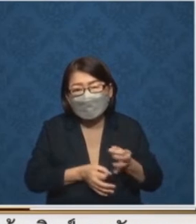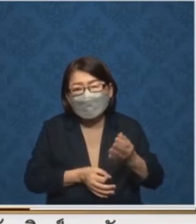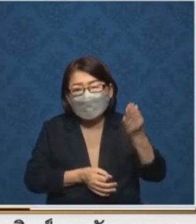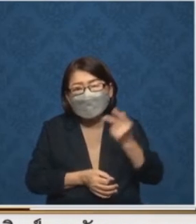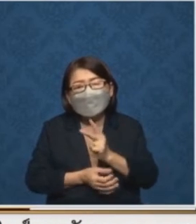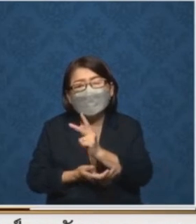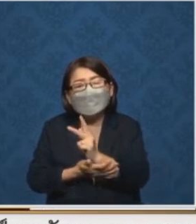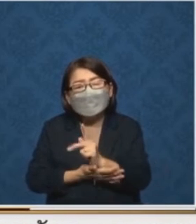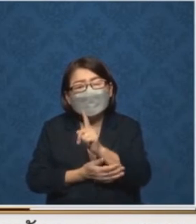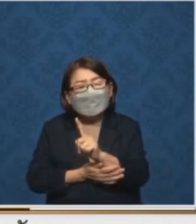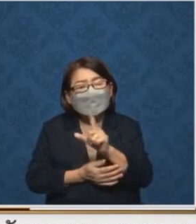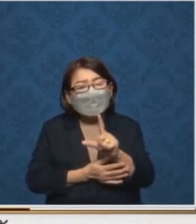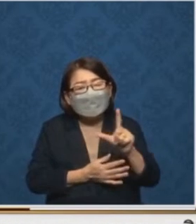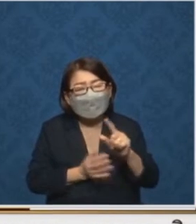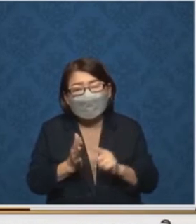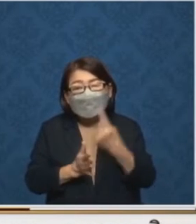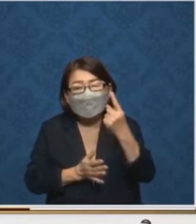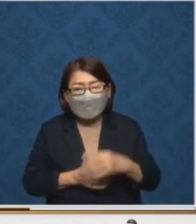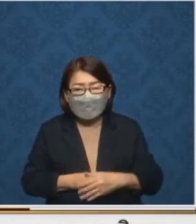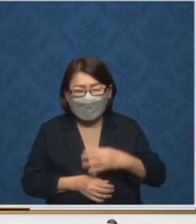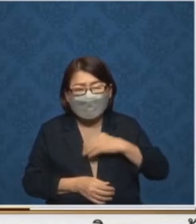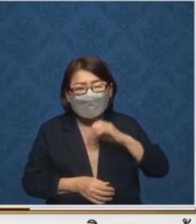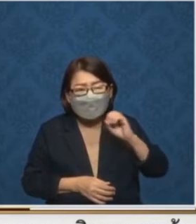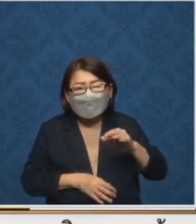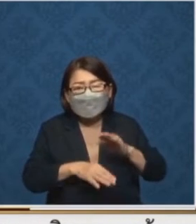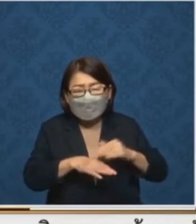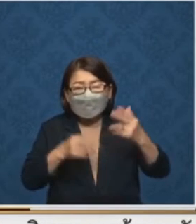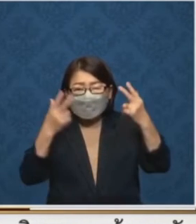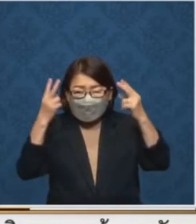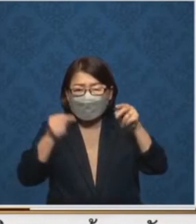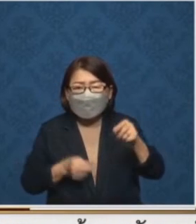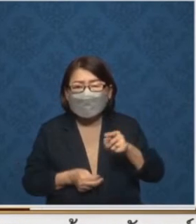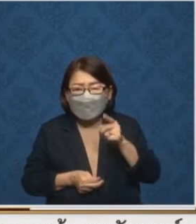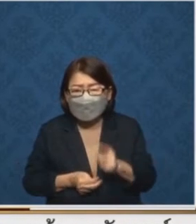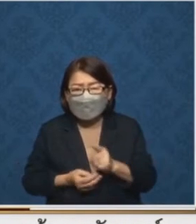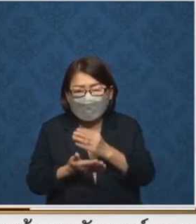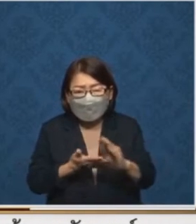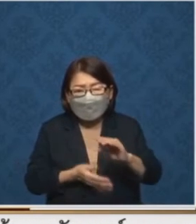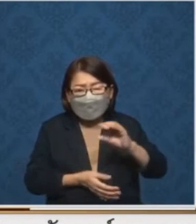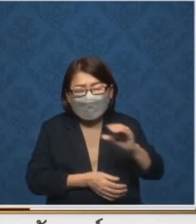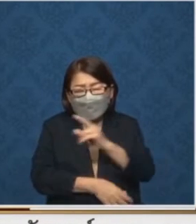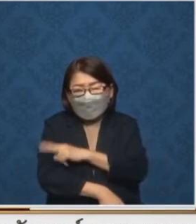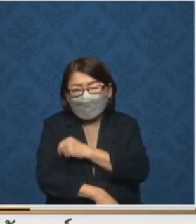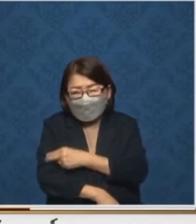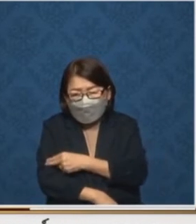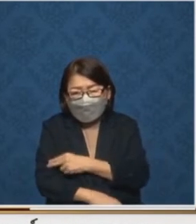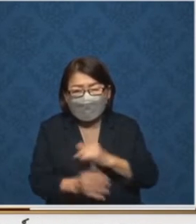ประชาชนเพราะท่านยไมรู้วาจะเกิดอะไรขึ้นในปี 63ปลายปีและปี 64